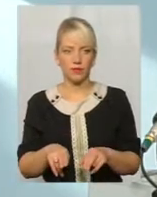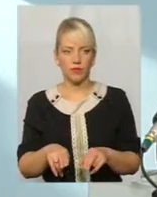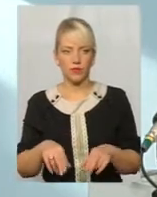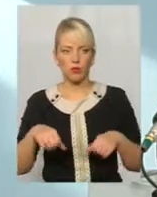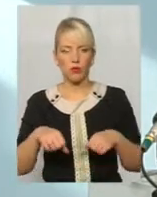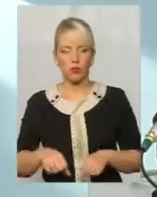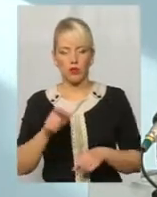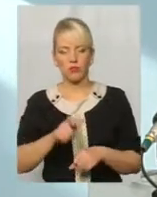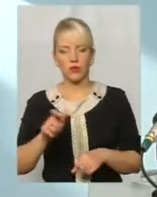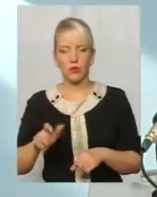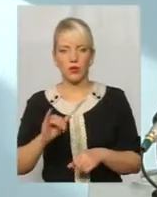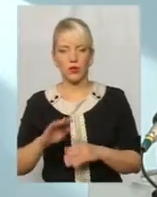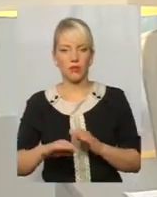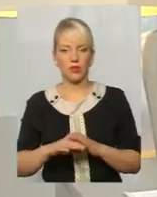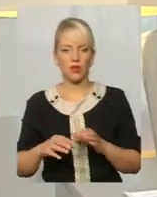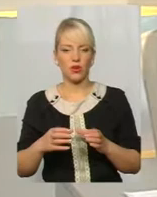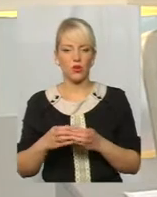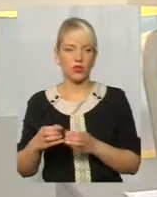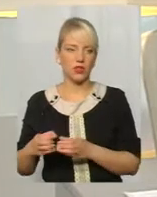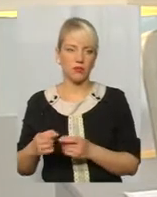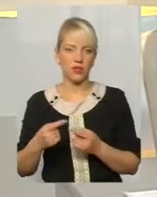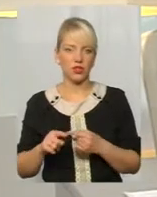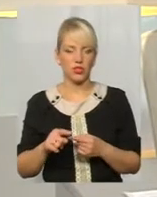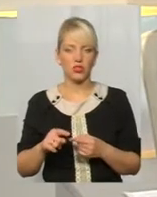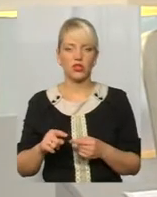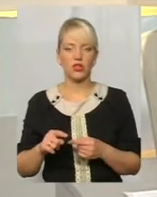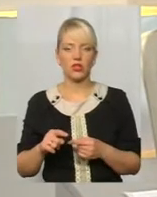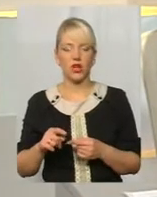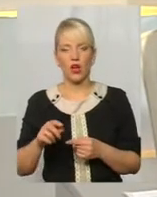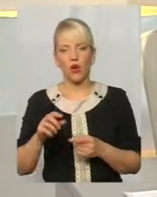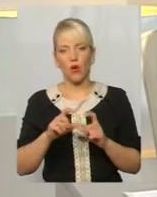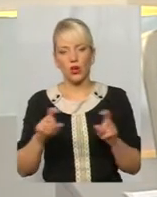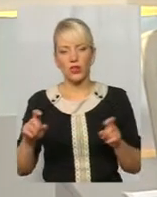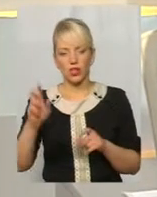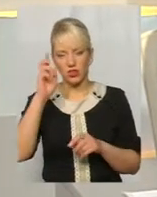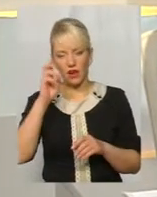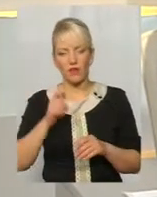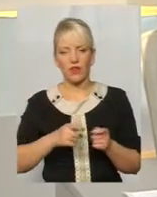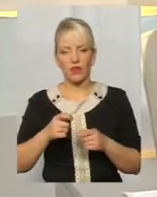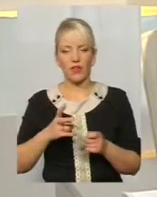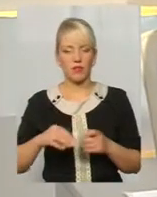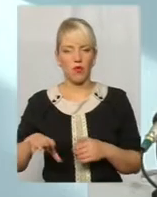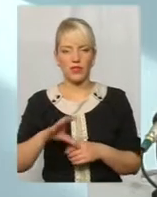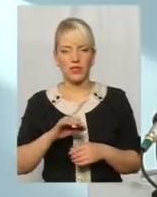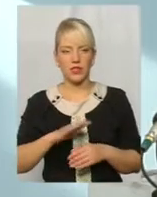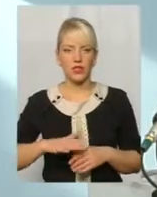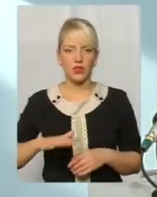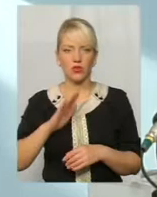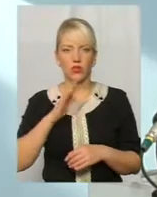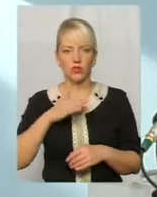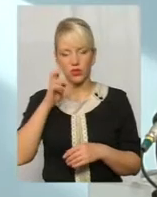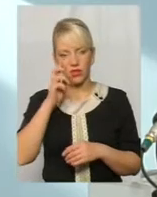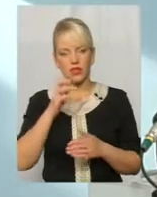уповноваженими особами і підрозділами в інших органах державної влади по всій території нашої держави, здійснюється